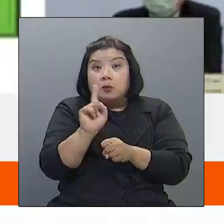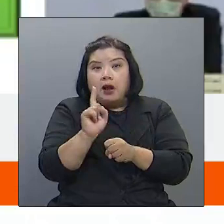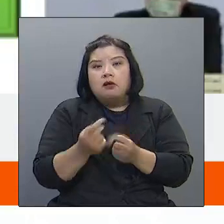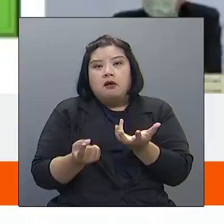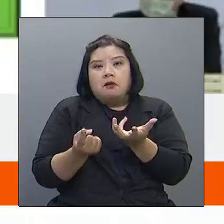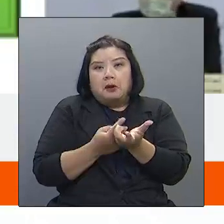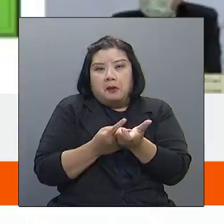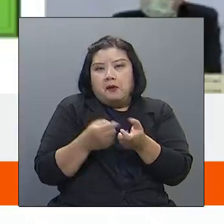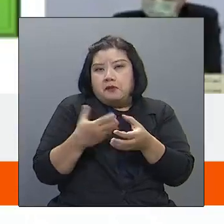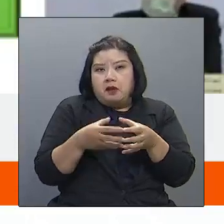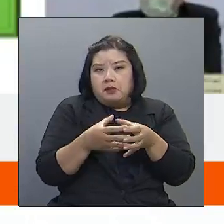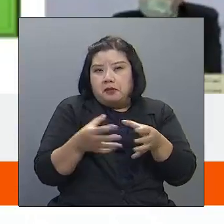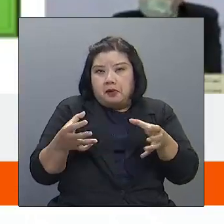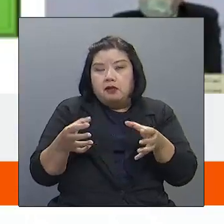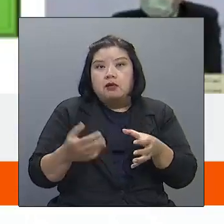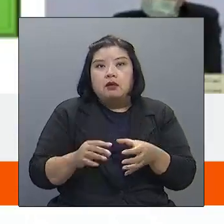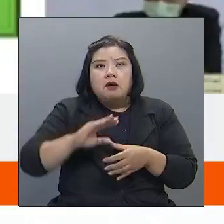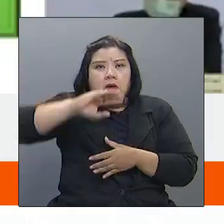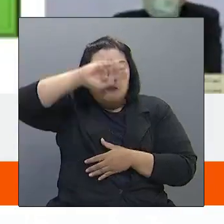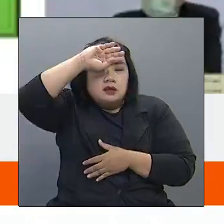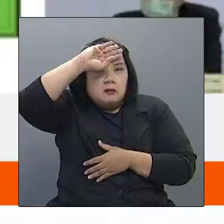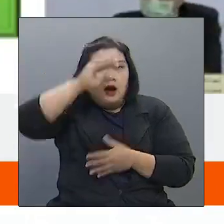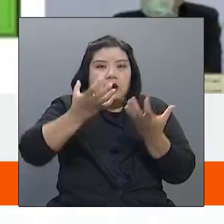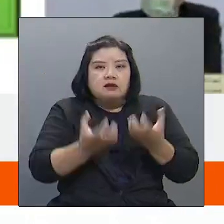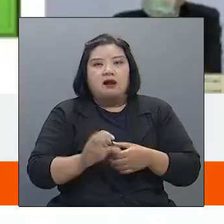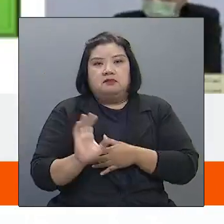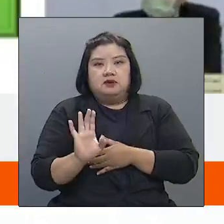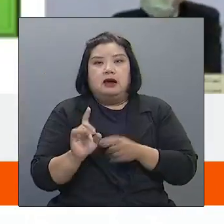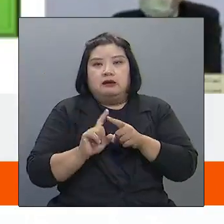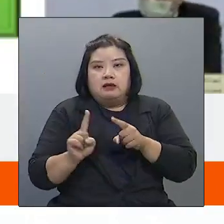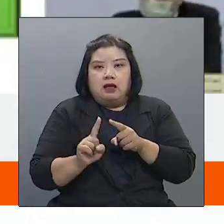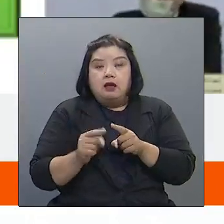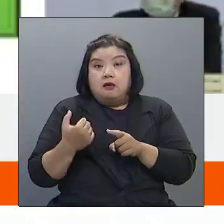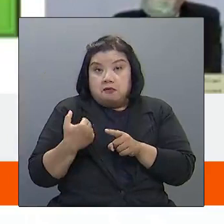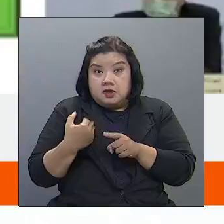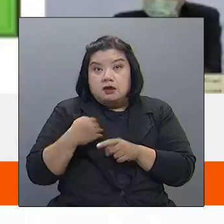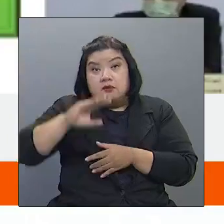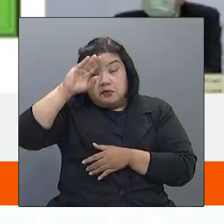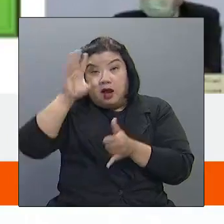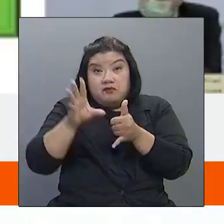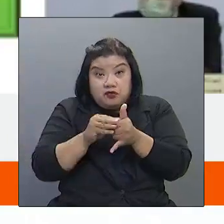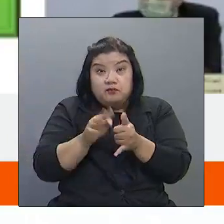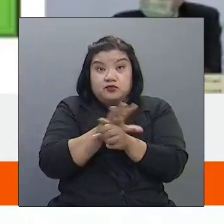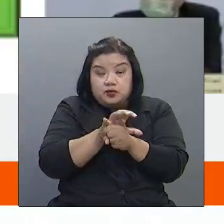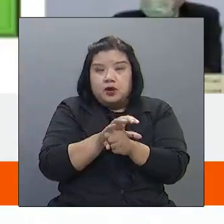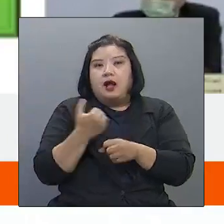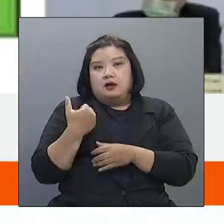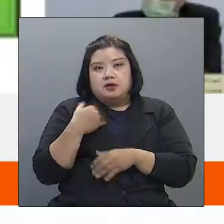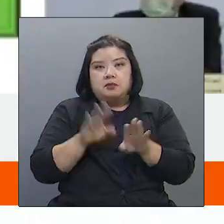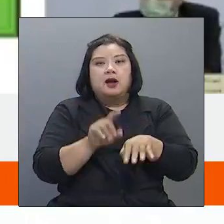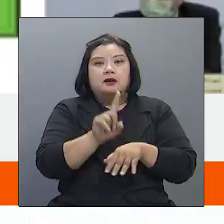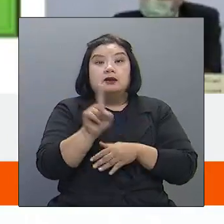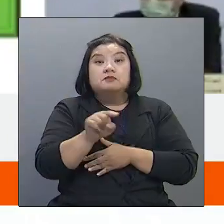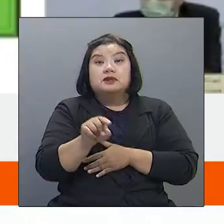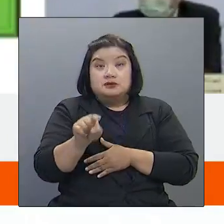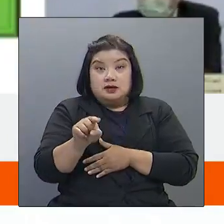นั่นหมายความว่าตัวมันไม่ได้รุนแรงขึ้นแต่เมื่อติดเชื้อเยอะขึ้นมันก็เลยมีคนหนักเช่นมีคนหนักสัก 1% เพราะฉะนั้นถ้าติด